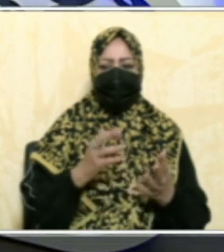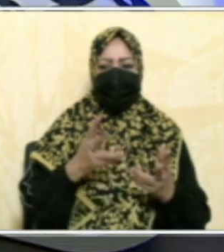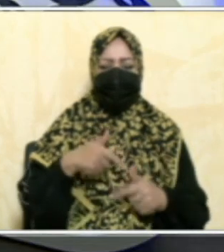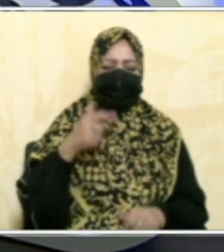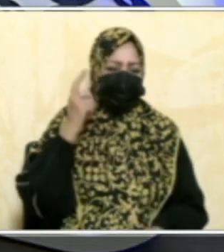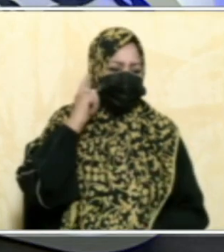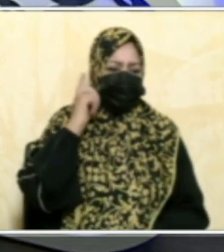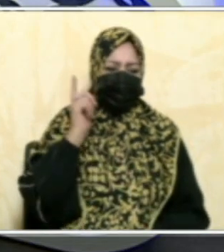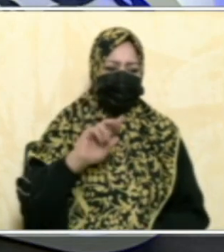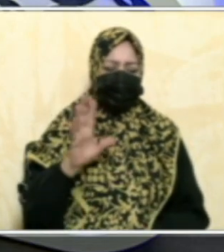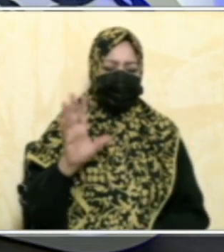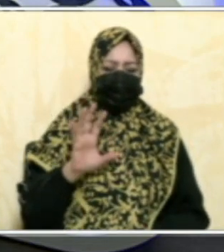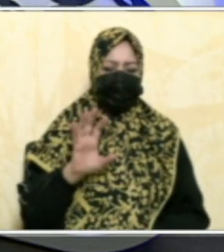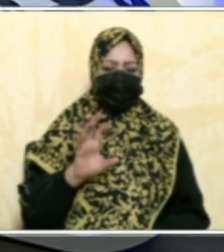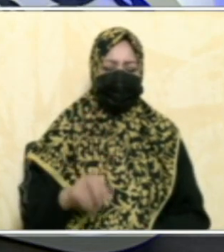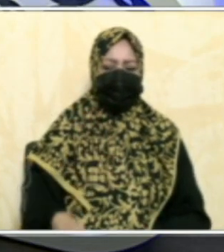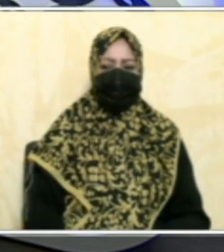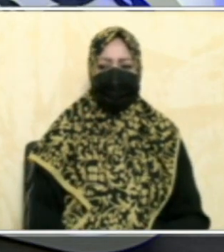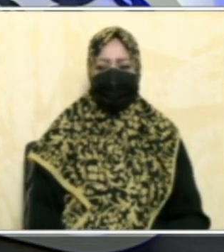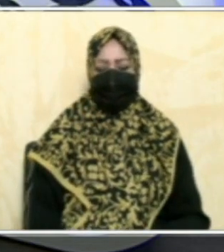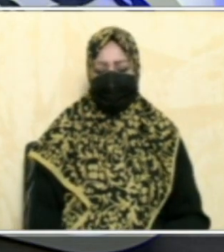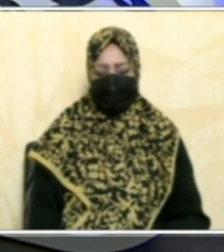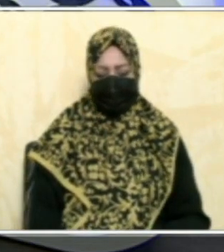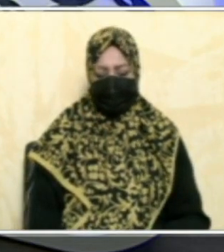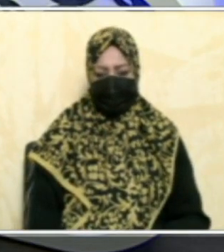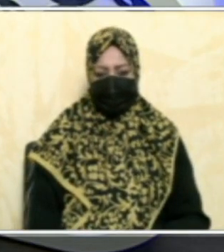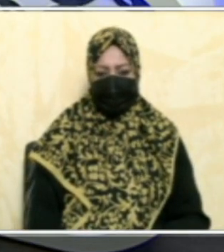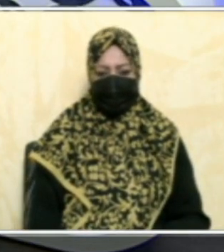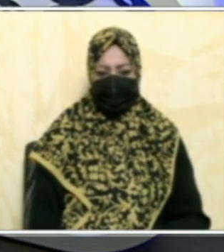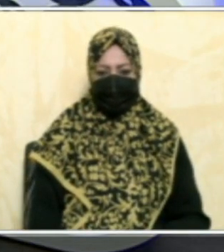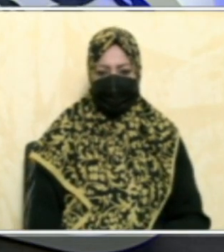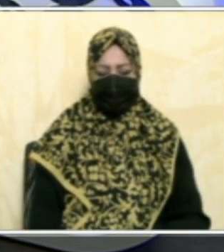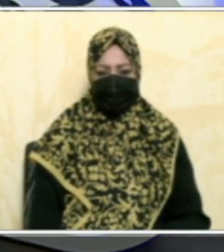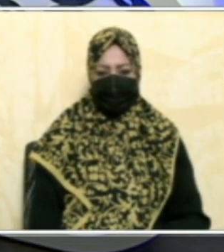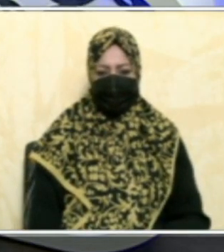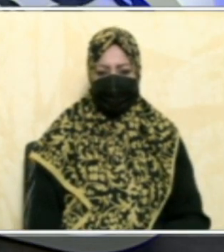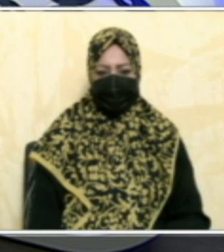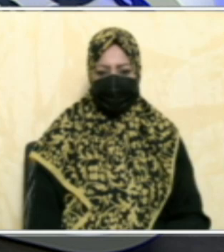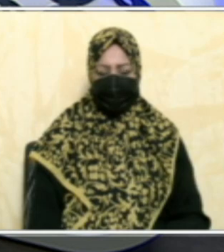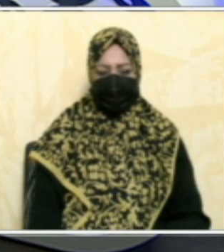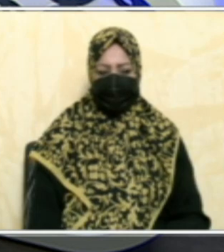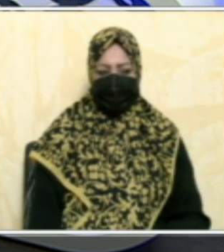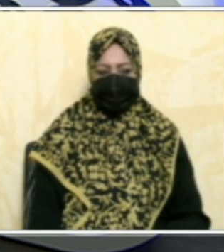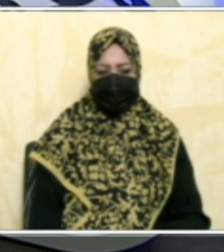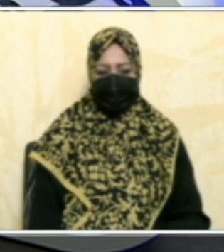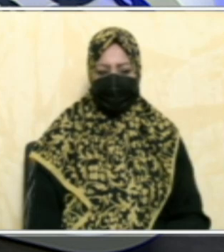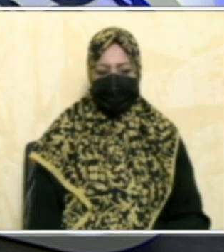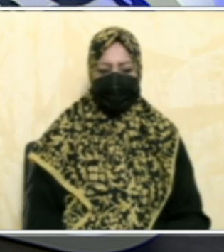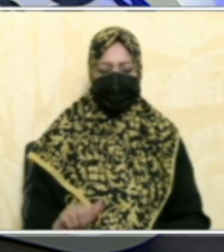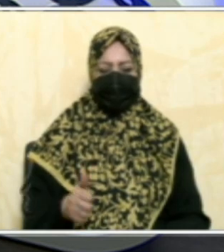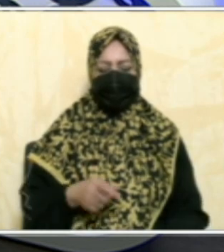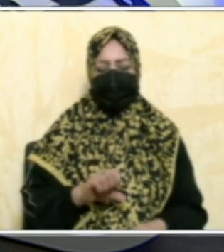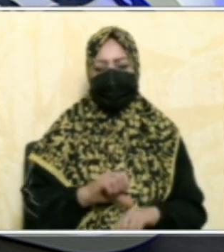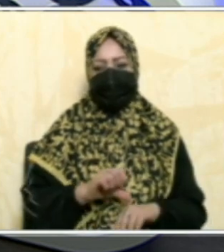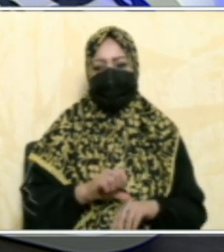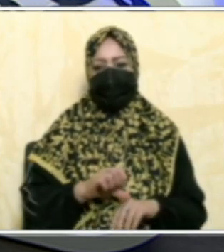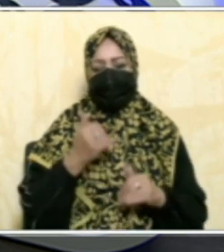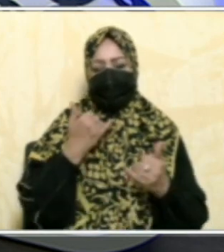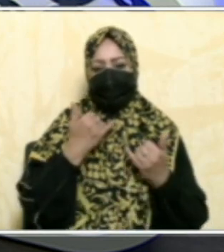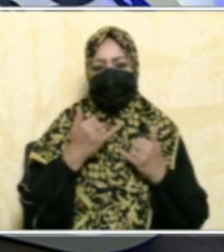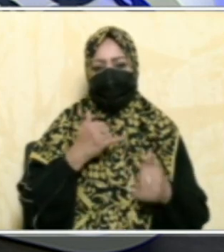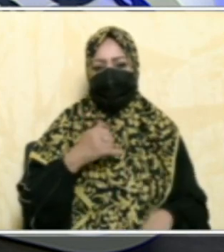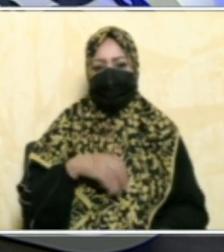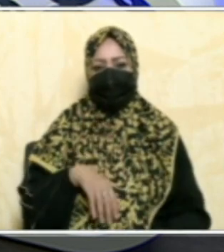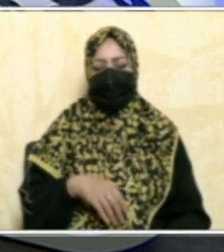تسمعين إجابة أخت كريمة. الأخ عبد المنعم من طرابلس. ما شاء الله أخ عبد